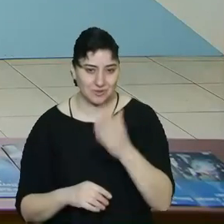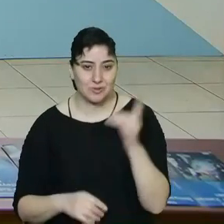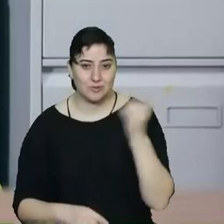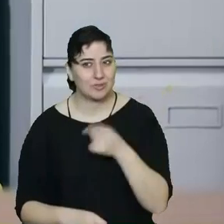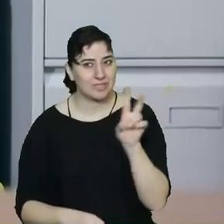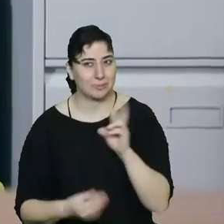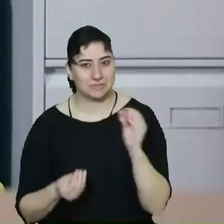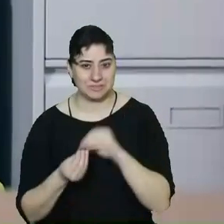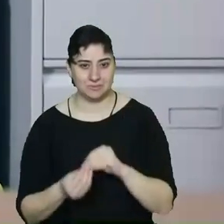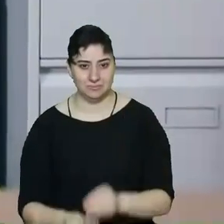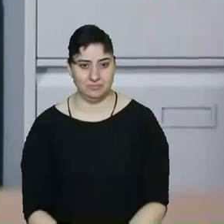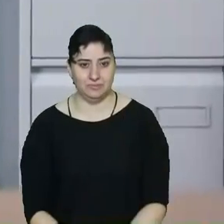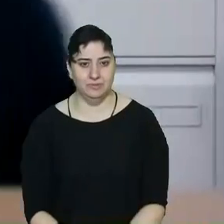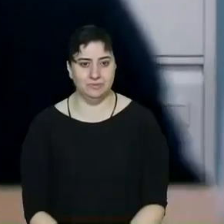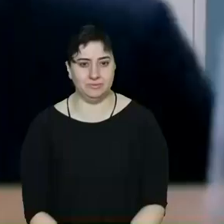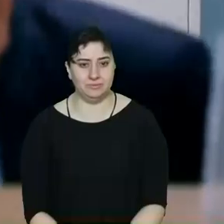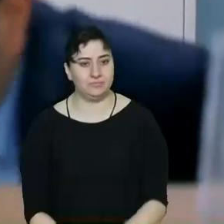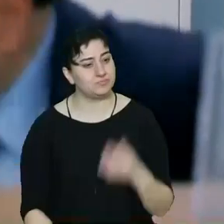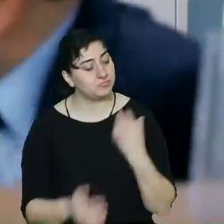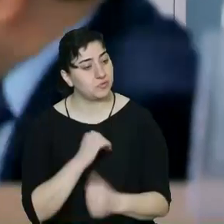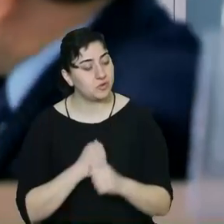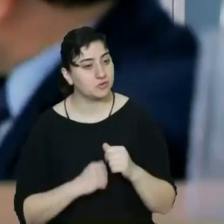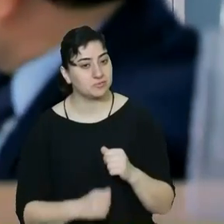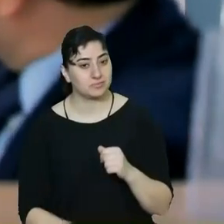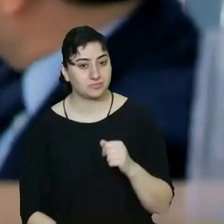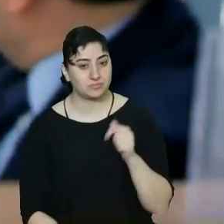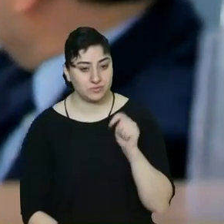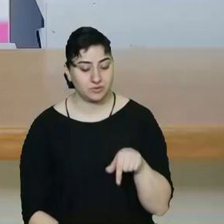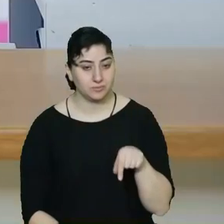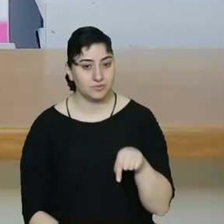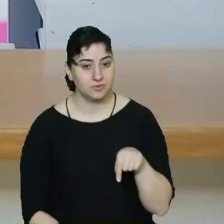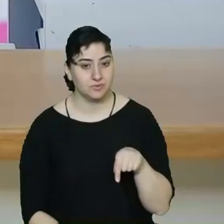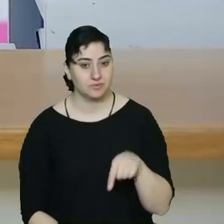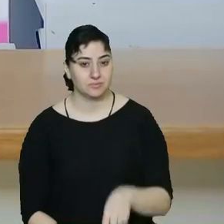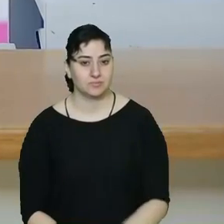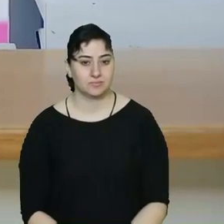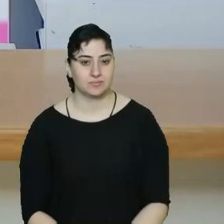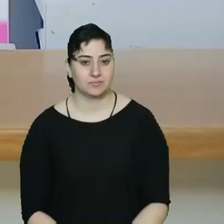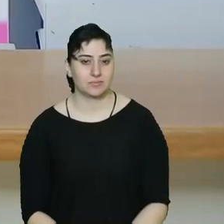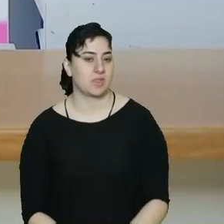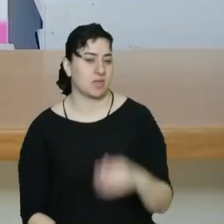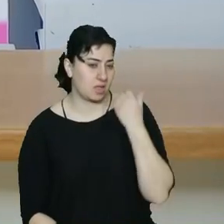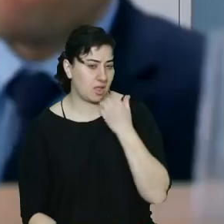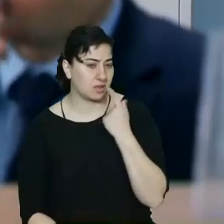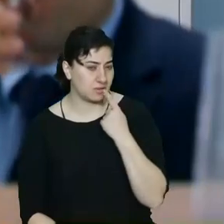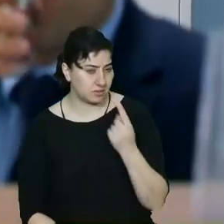%20 zamı kaptık. Vay be. Şimdi yalan